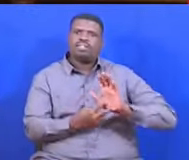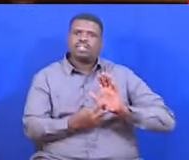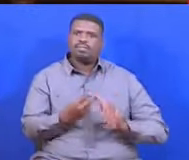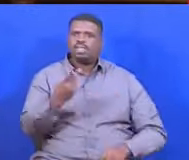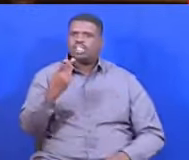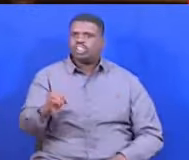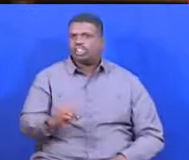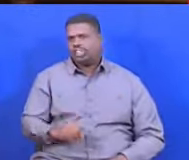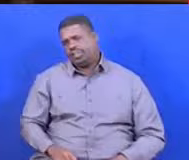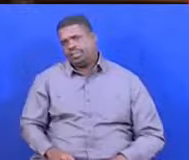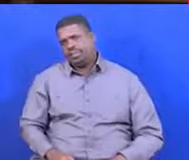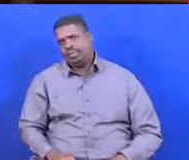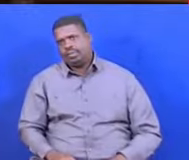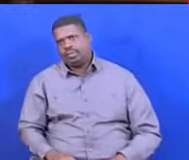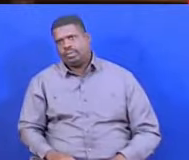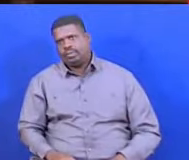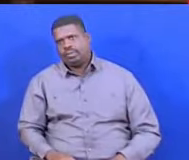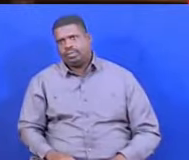₺1,720,000,000.